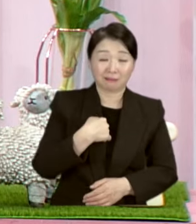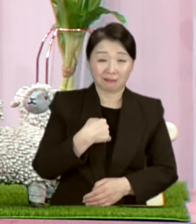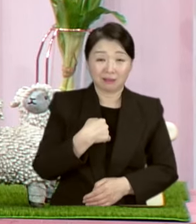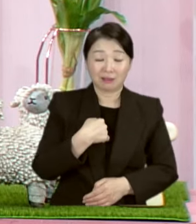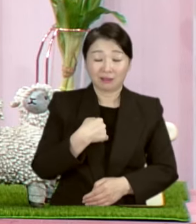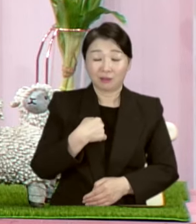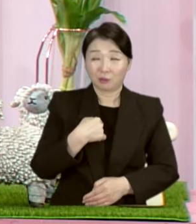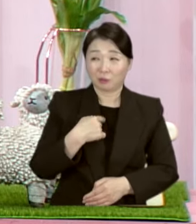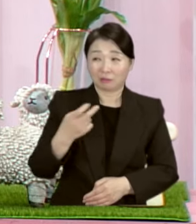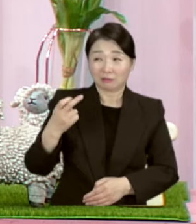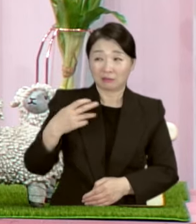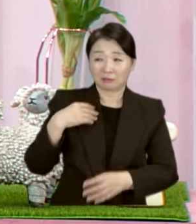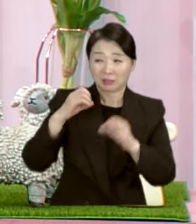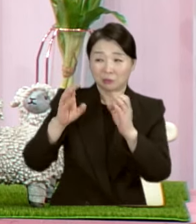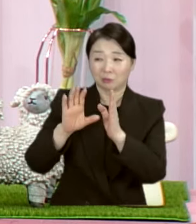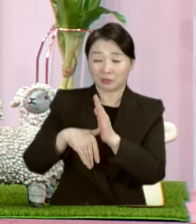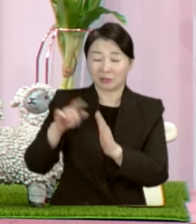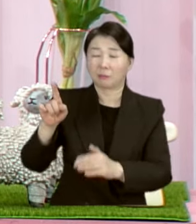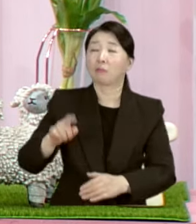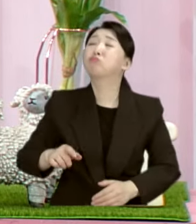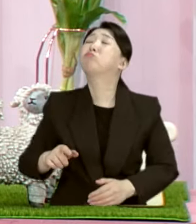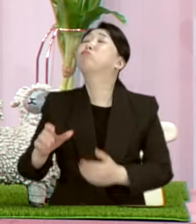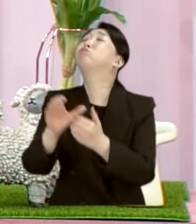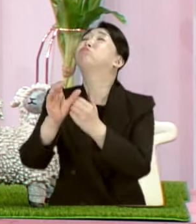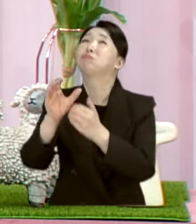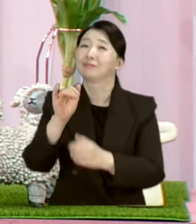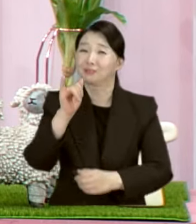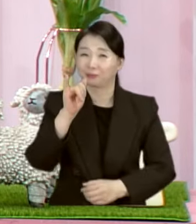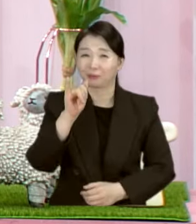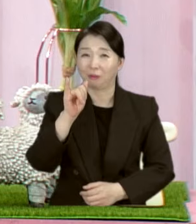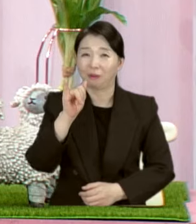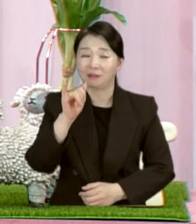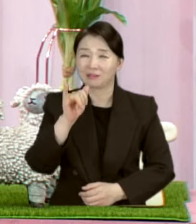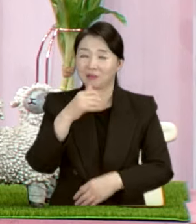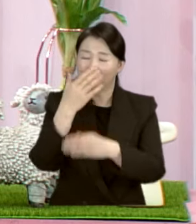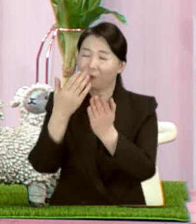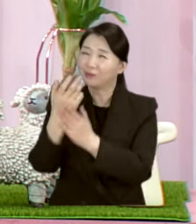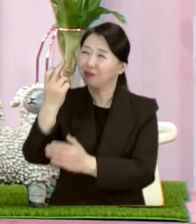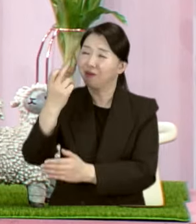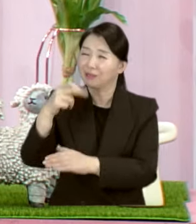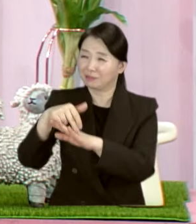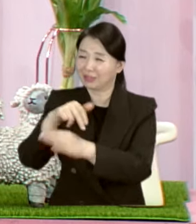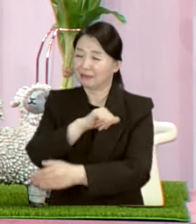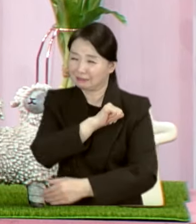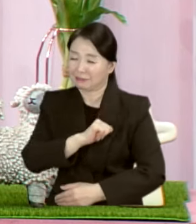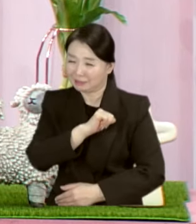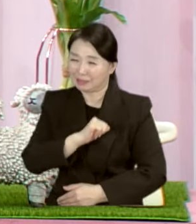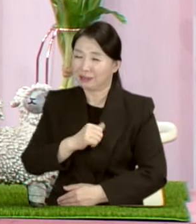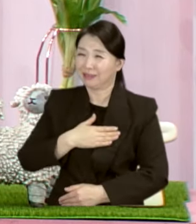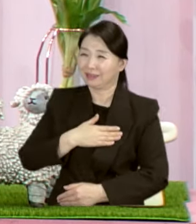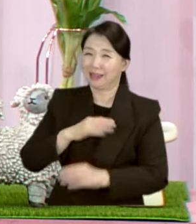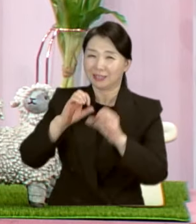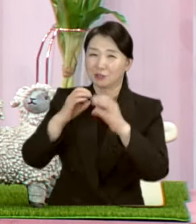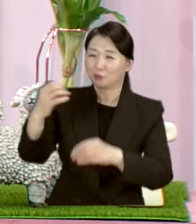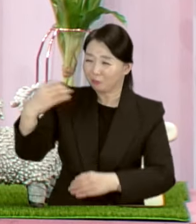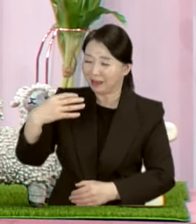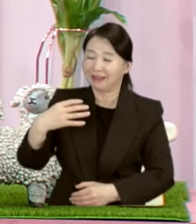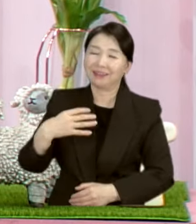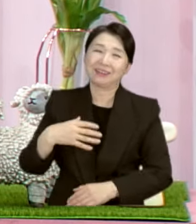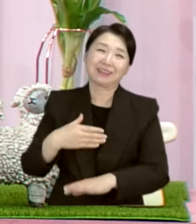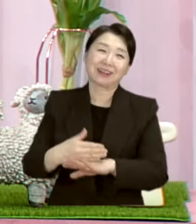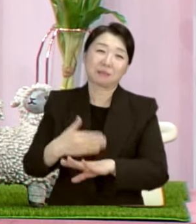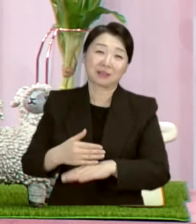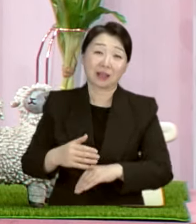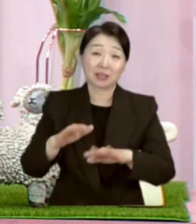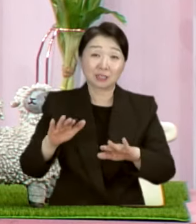전도 그 형이 전도할 때 저는 말도 안 듣고 막 대들기도 했거든요. 그런 거 다 참아가면서 전도해 주시니까 너무 감사하고